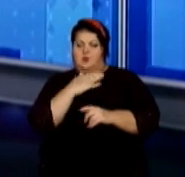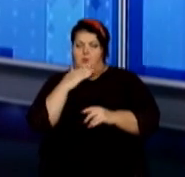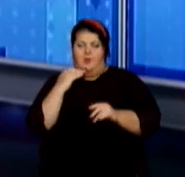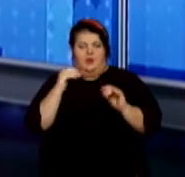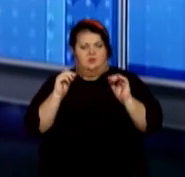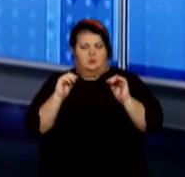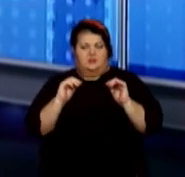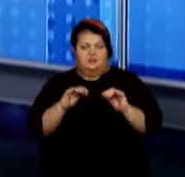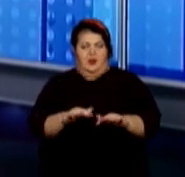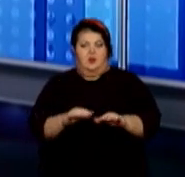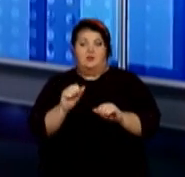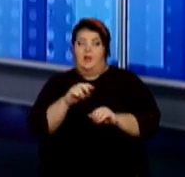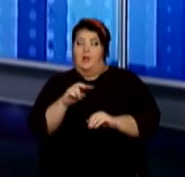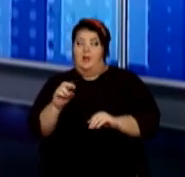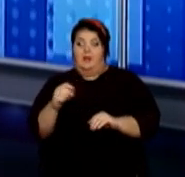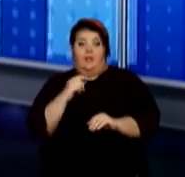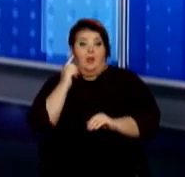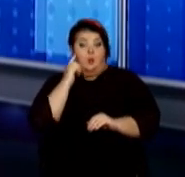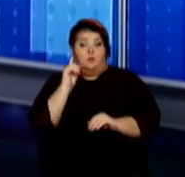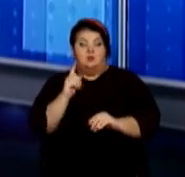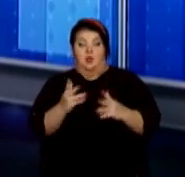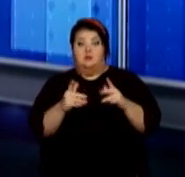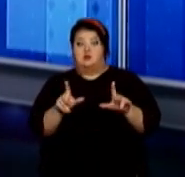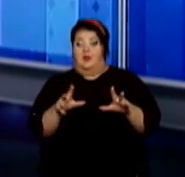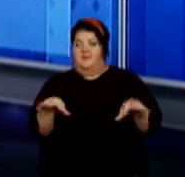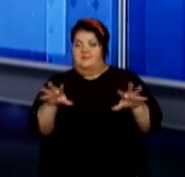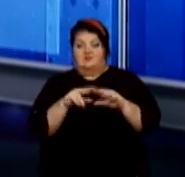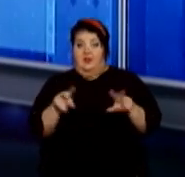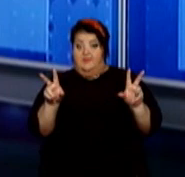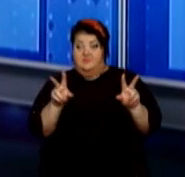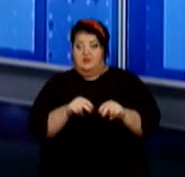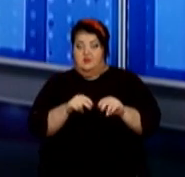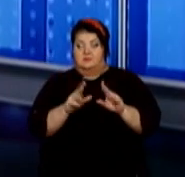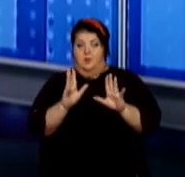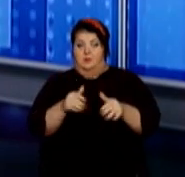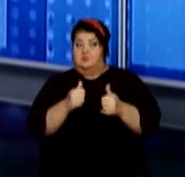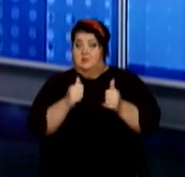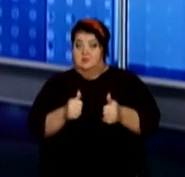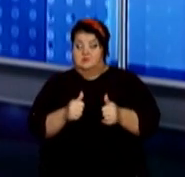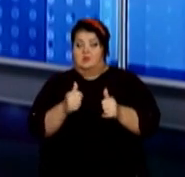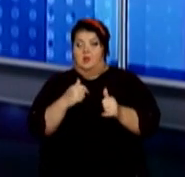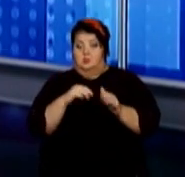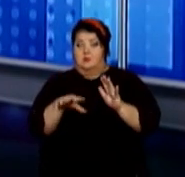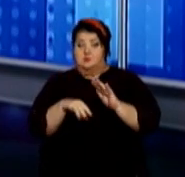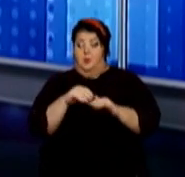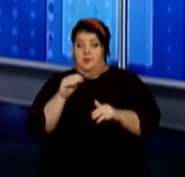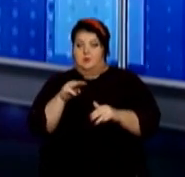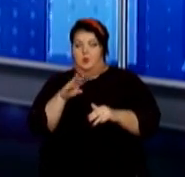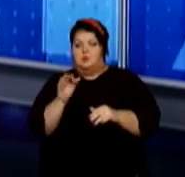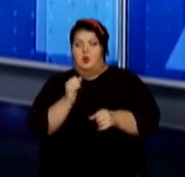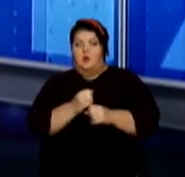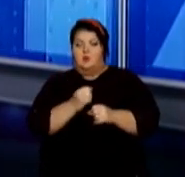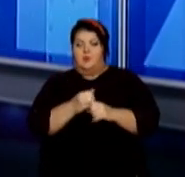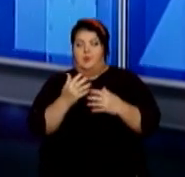заходів. Але я думаю, що якщо все вдасться, все буде кут, якщо нас оберуть, то роботи,